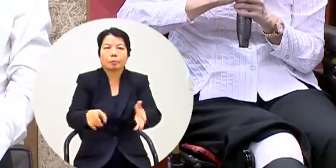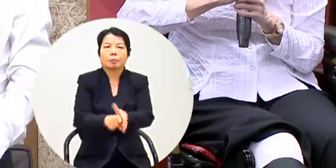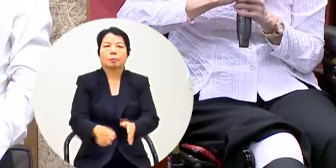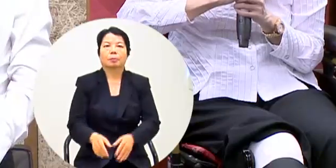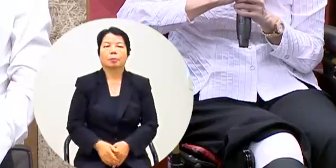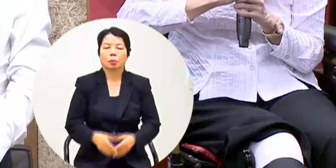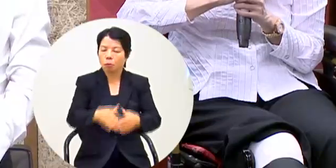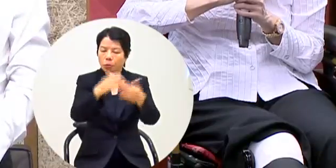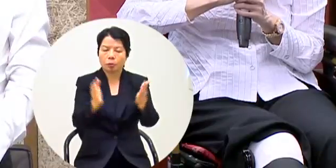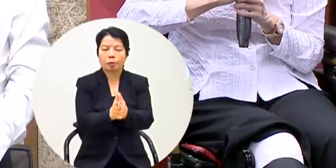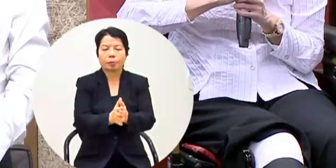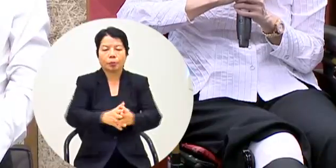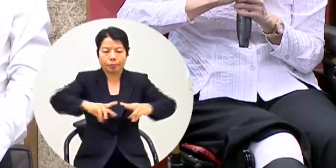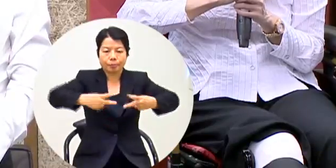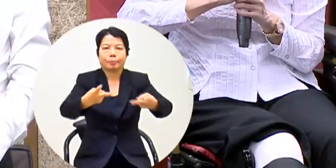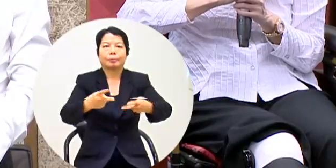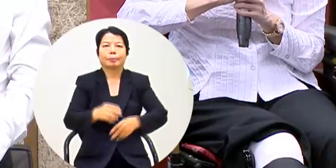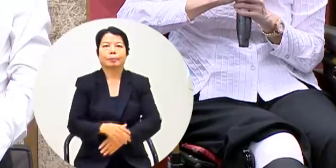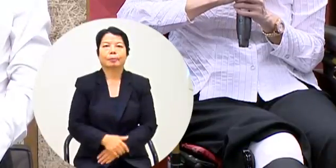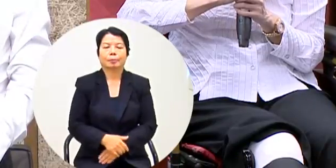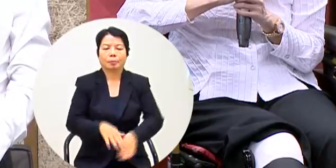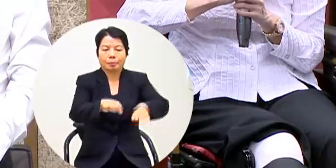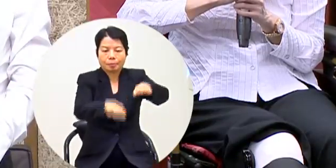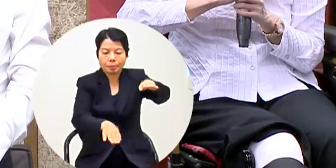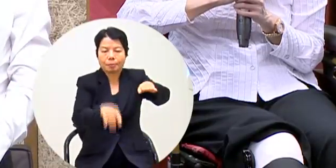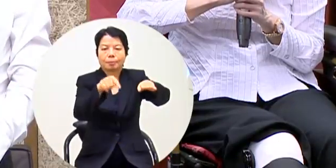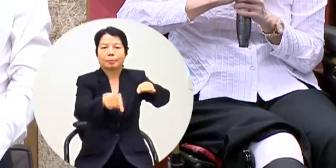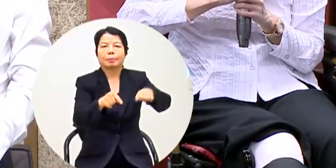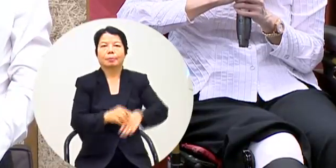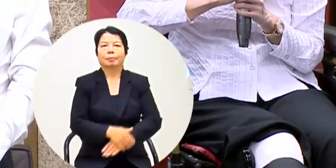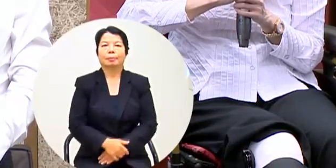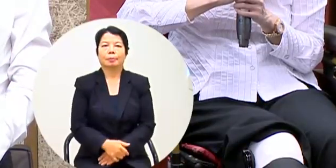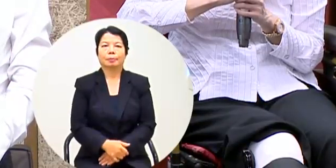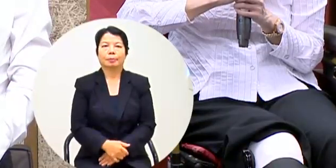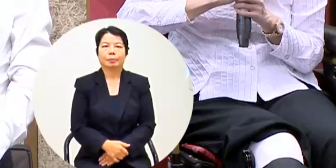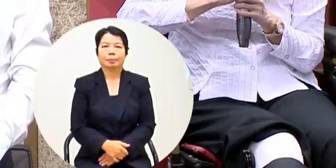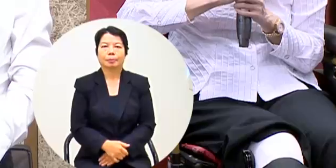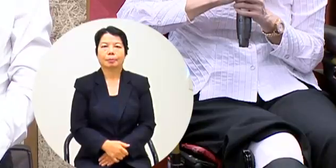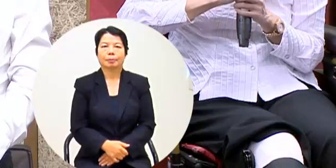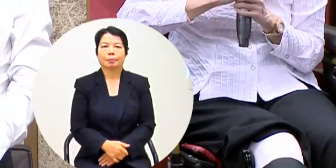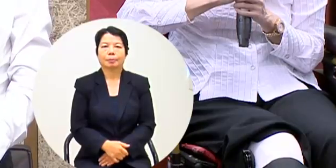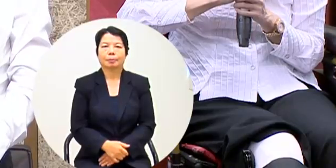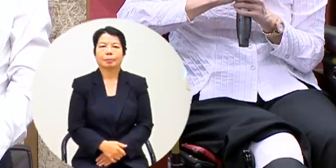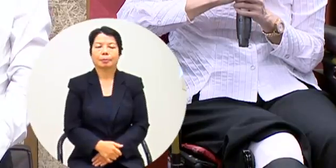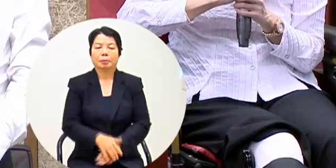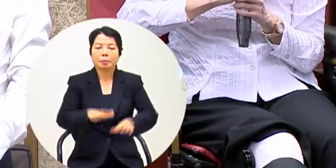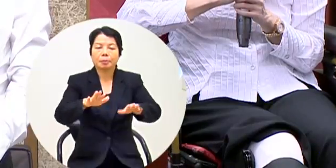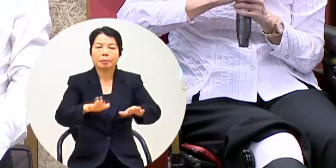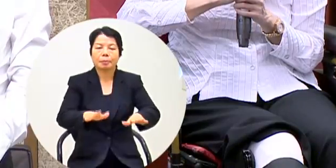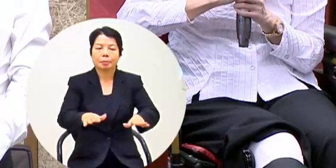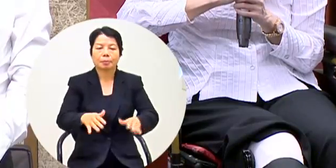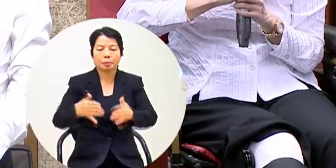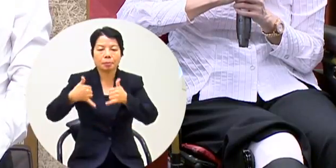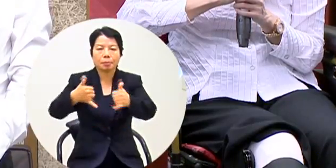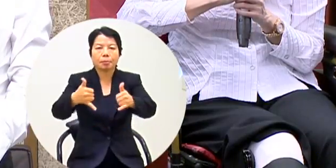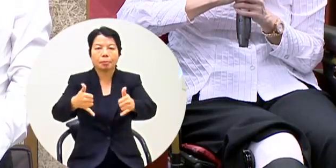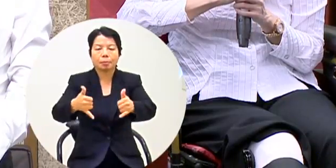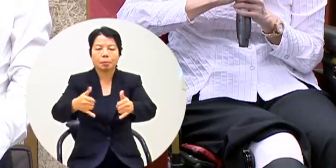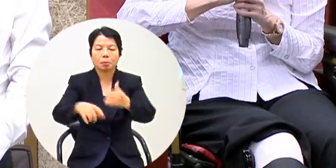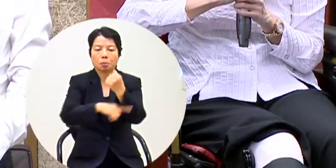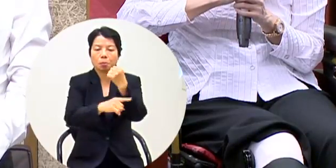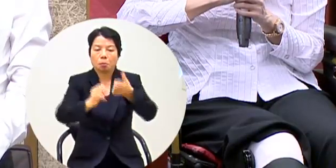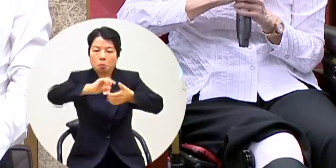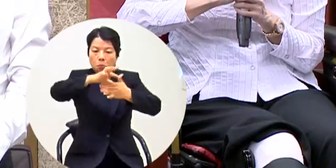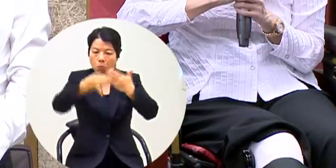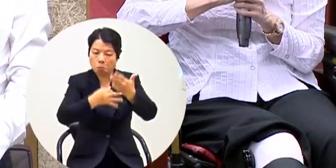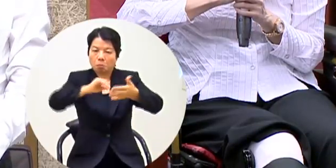那高低差的部分，基本上呢，因为在目前的道路设置的规定里面是有的，但是林议员刚才